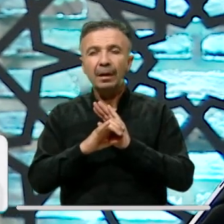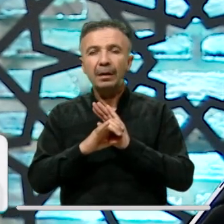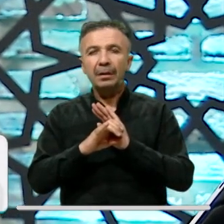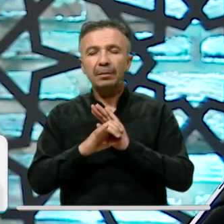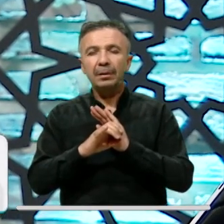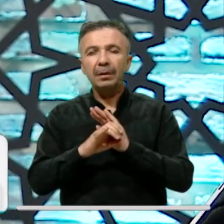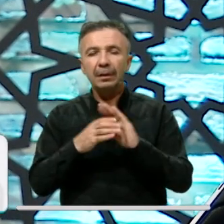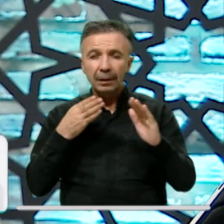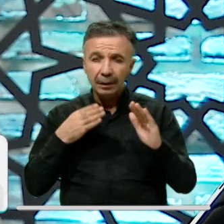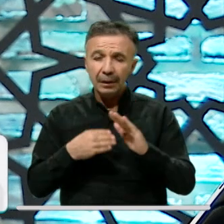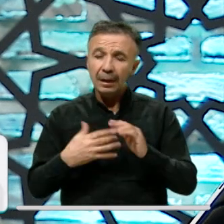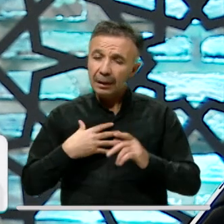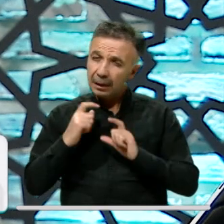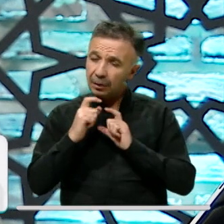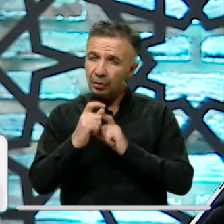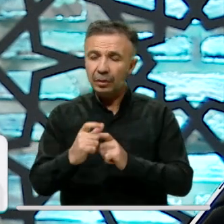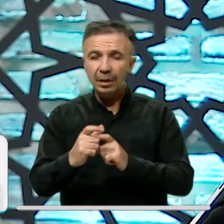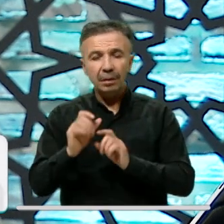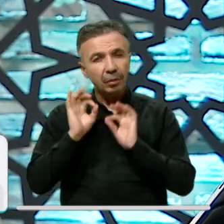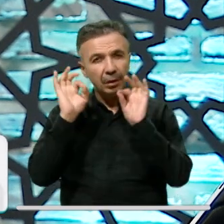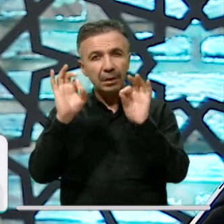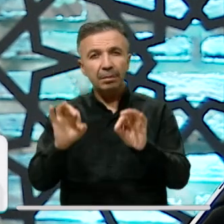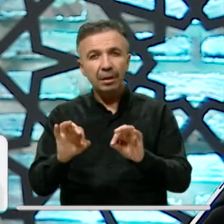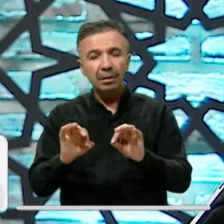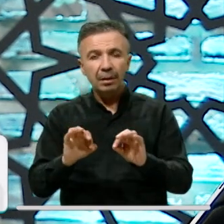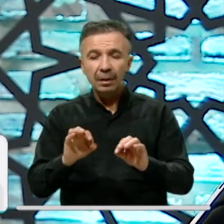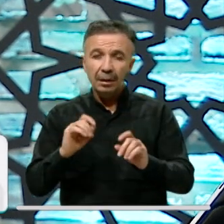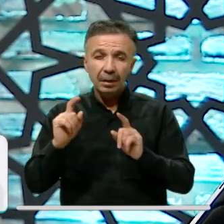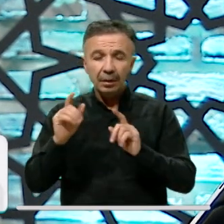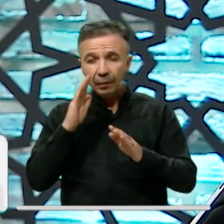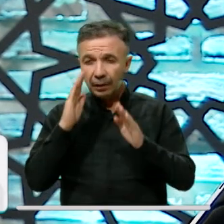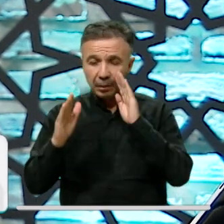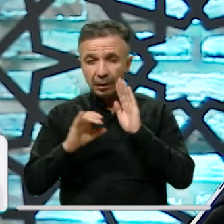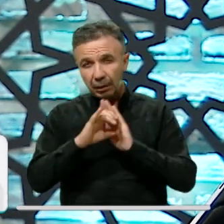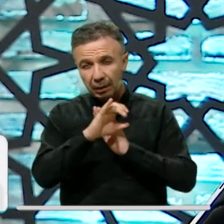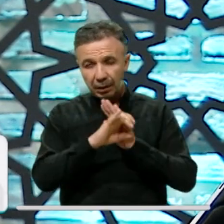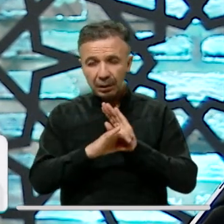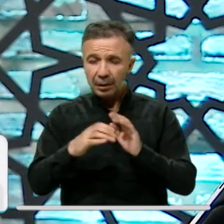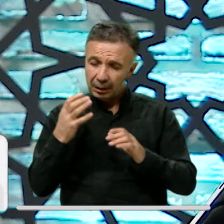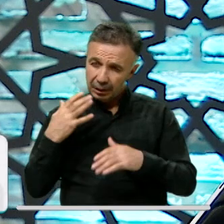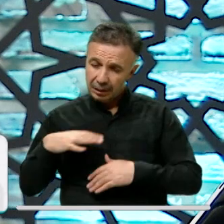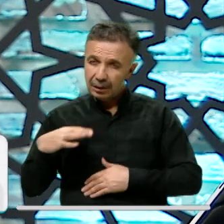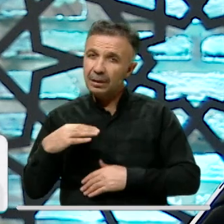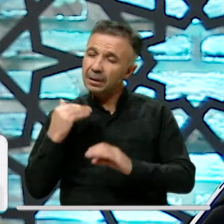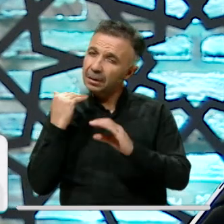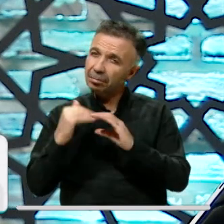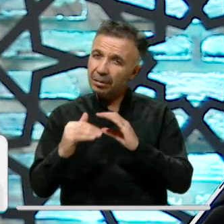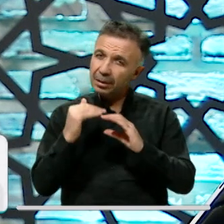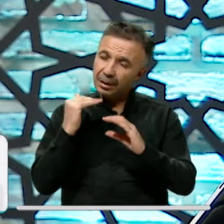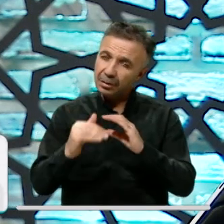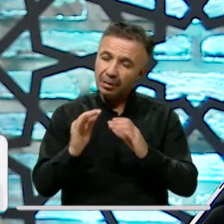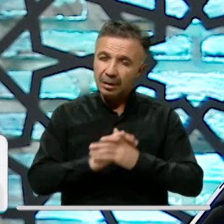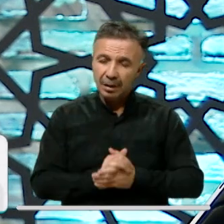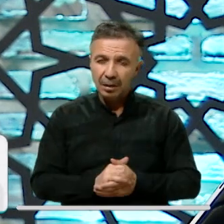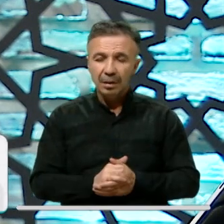Diyanete Soralım sayfalarına ulaşabilirler. Her iki platformdan da isterseniz mesaj atmak suretiyle, isterseniz son